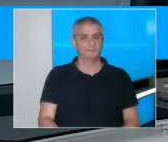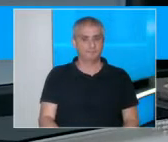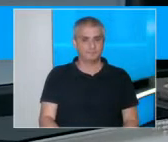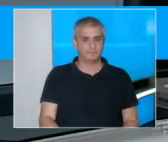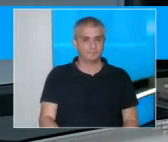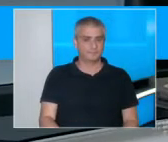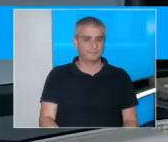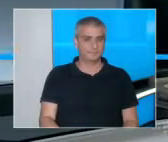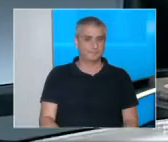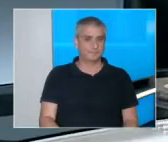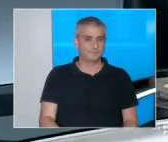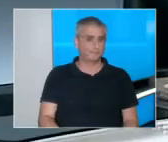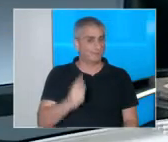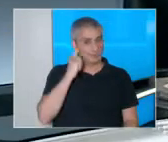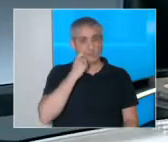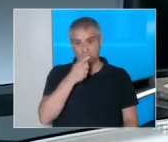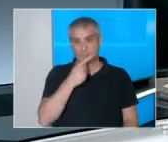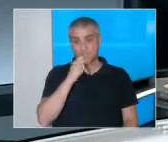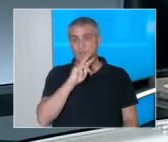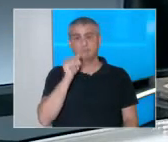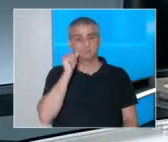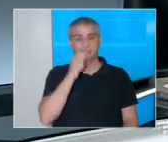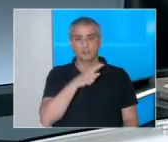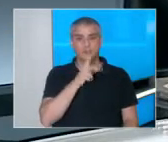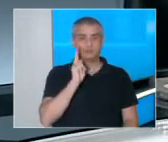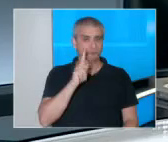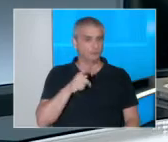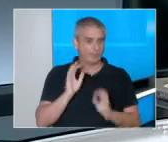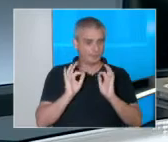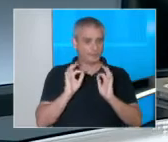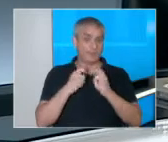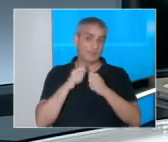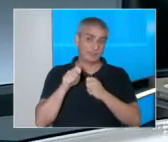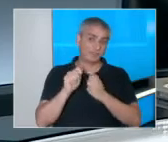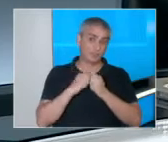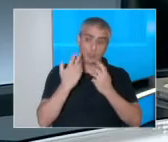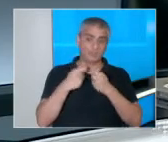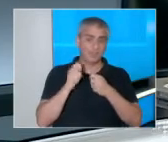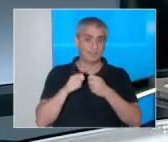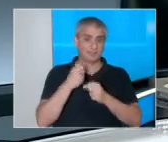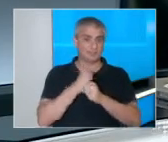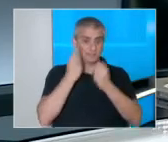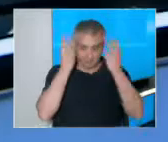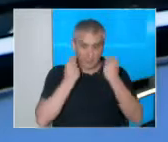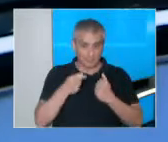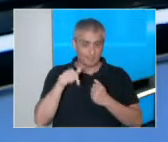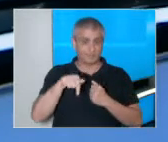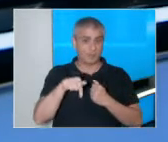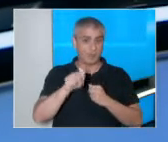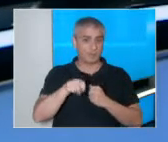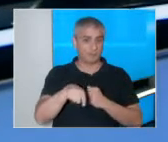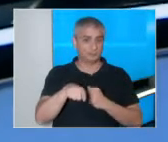תשמע, אני לא יודע אם זה דווקא דרעי, יש שמועות שדווקא מהצד האשכנזי. יש באמת ח"כ או ח"כים, נציגים חרדים כאן בבניין